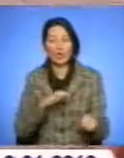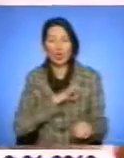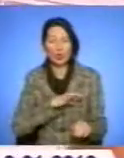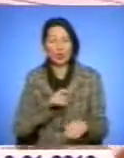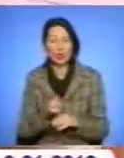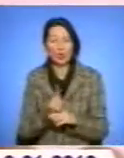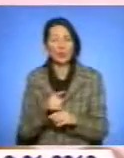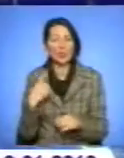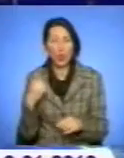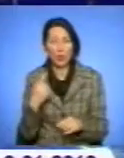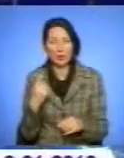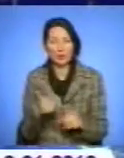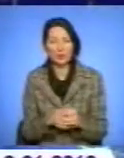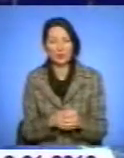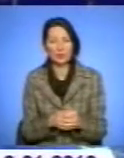Тернопільській області.